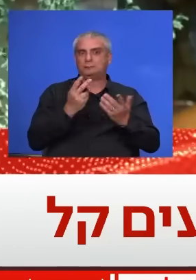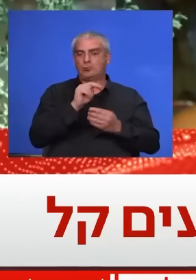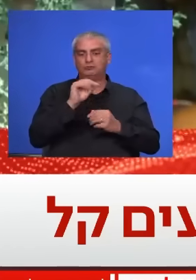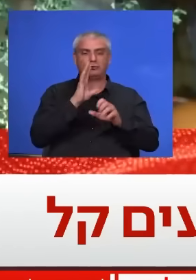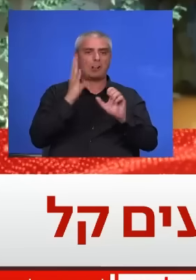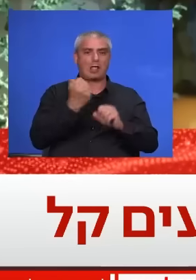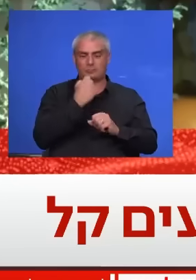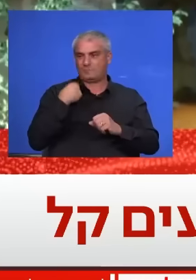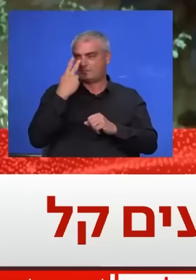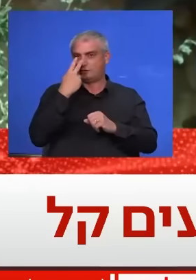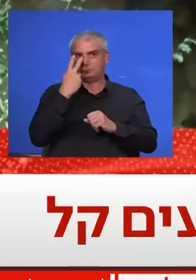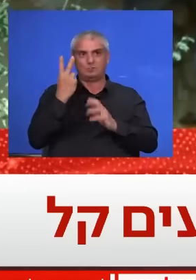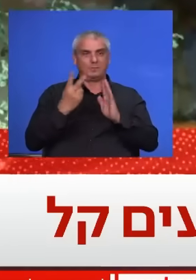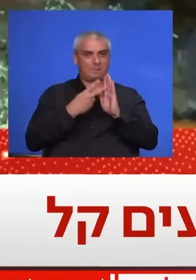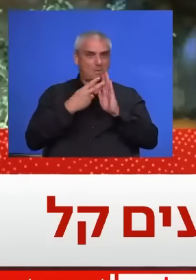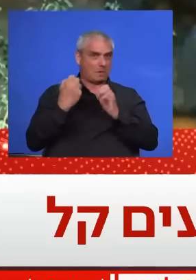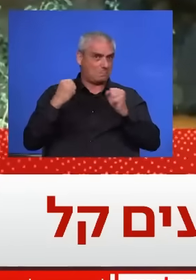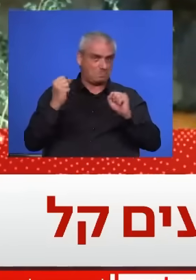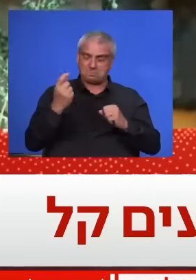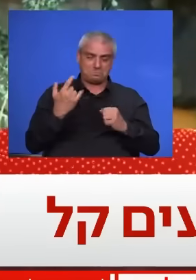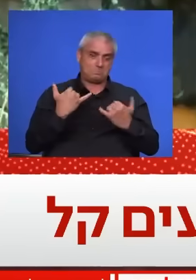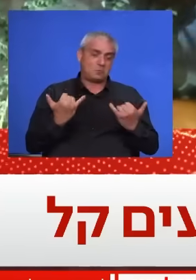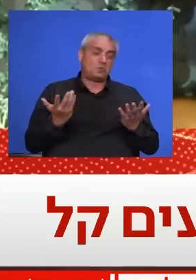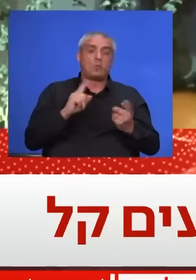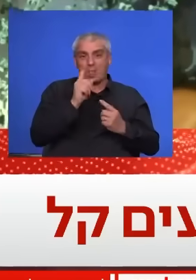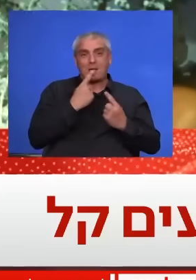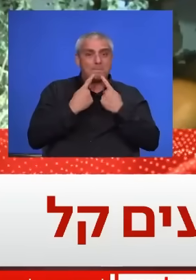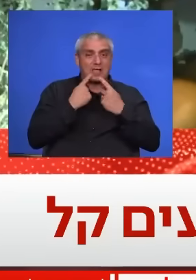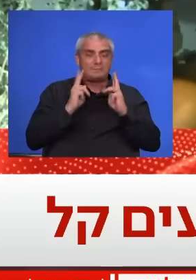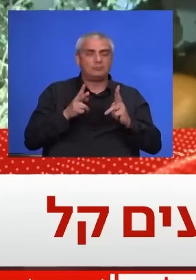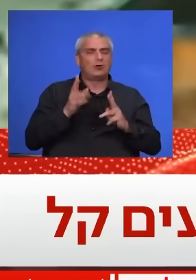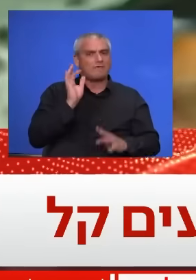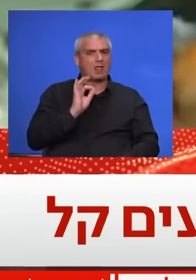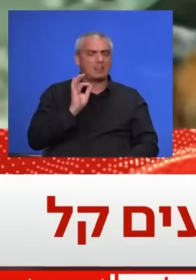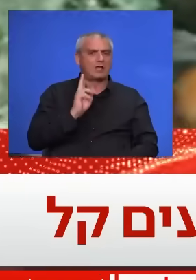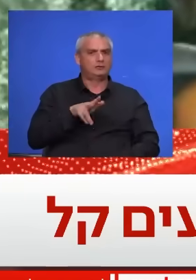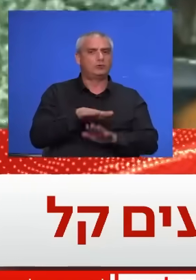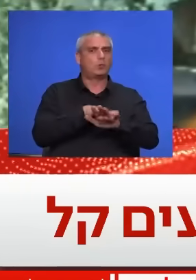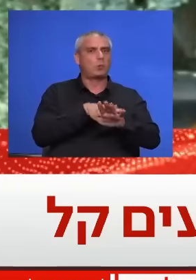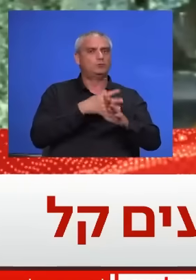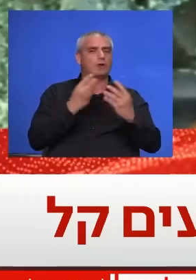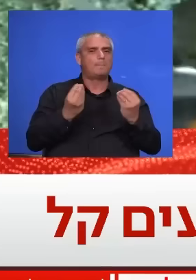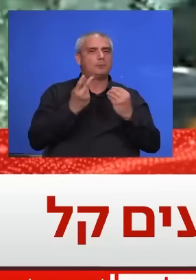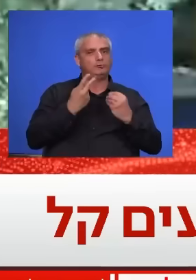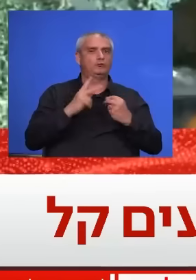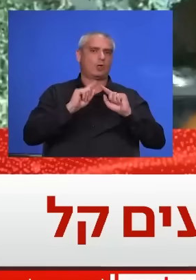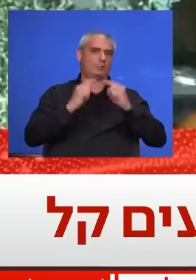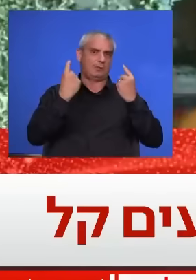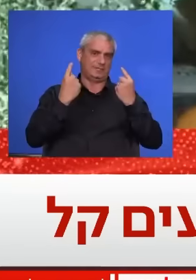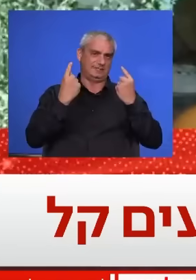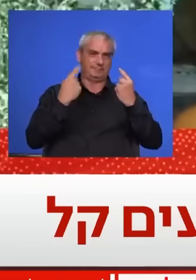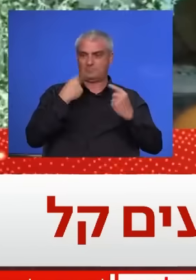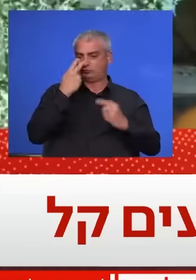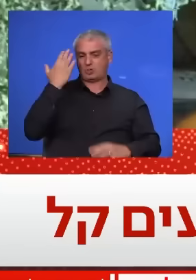גלים, כרגע זה לא קורה, אני מניח שיש מגעים, אבל בכל זאת יש איזושהי תחושה שמשהו יותר חריג ממה שראינו בימים האחרונים